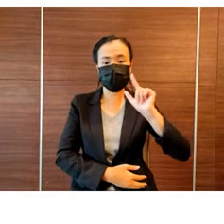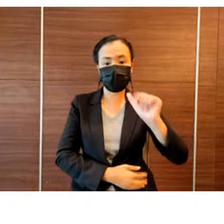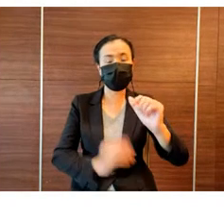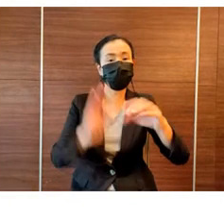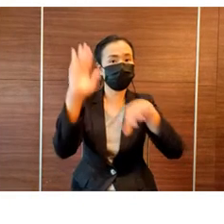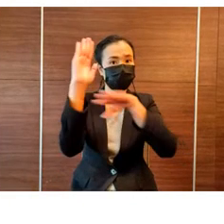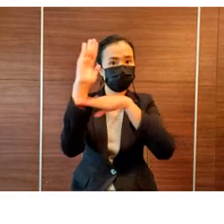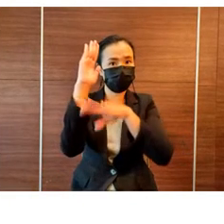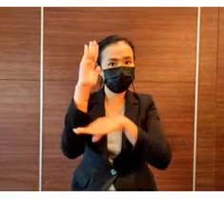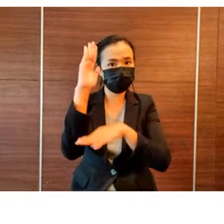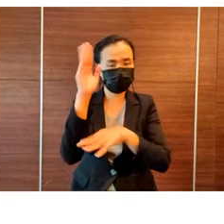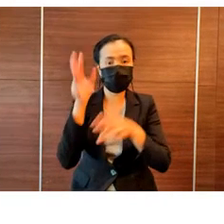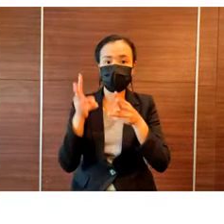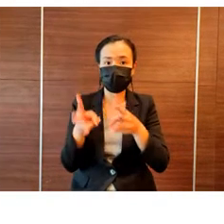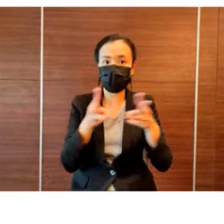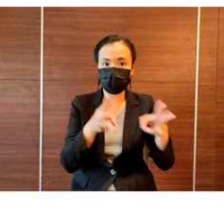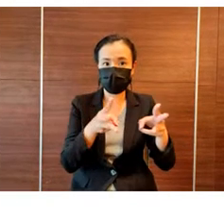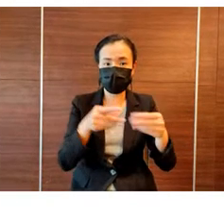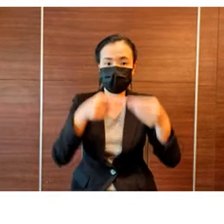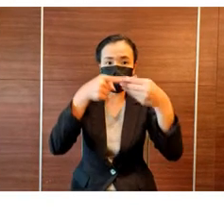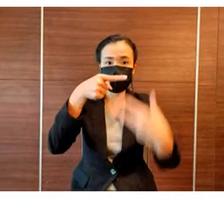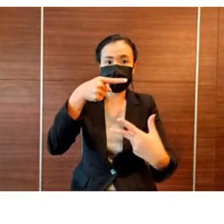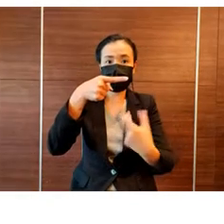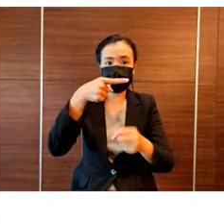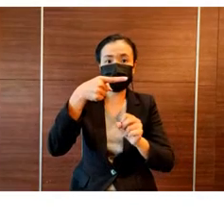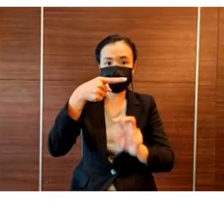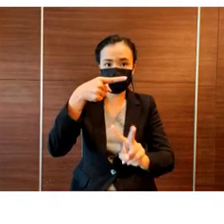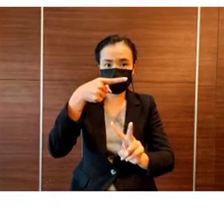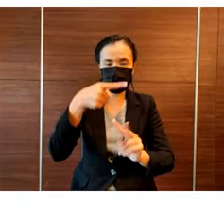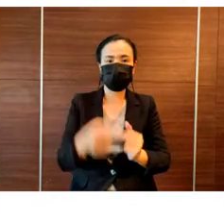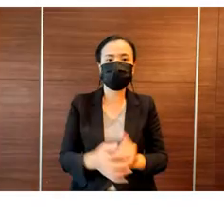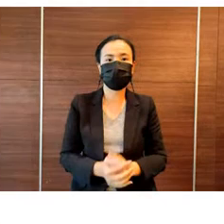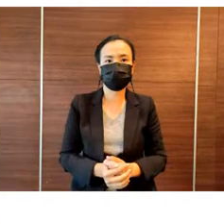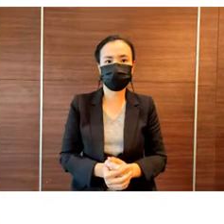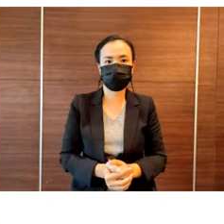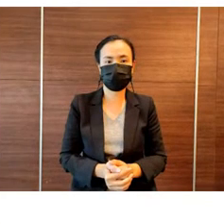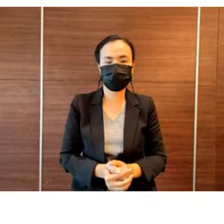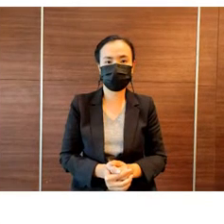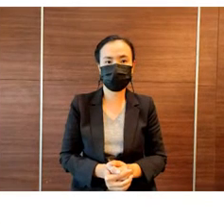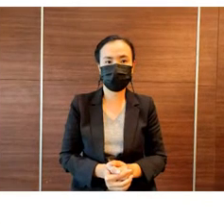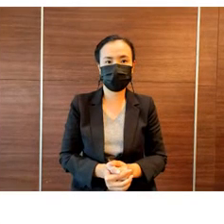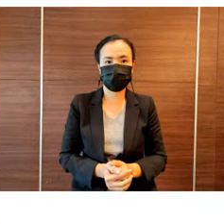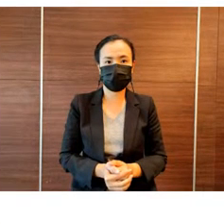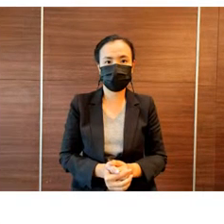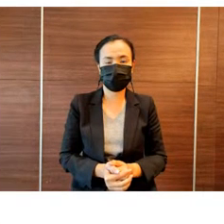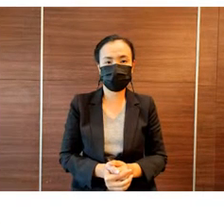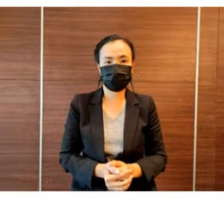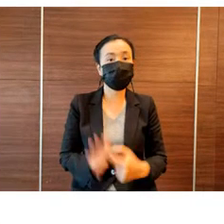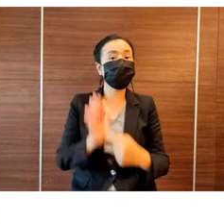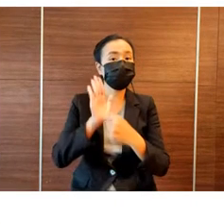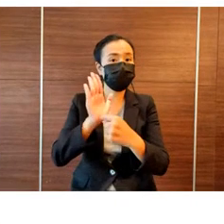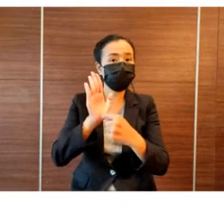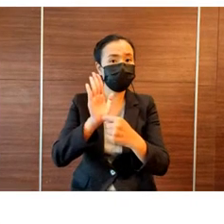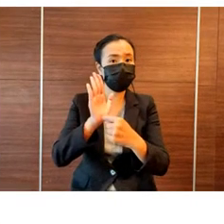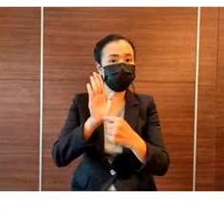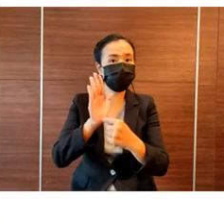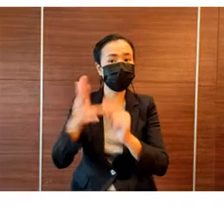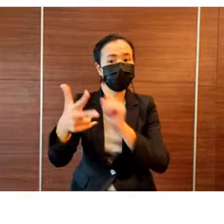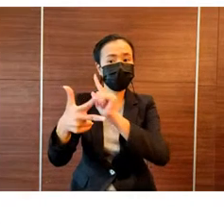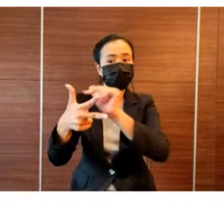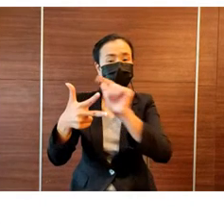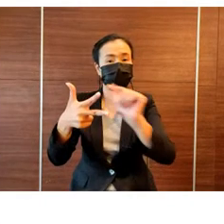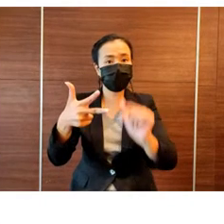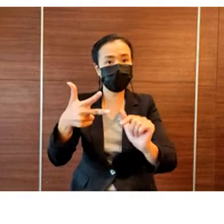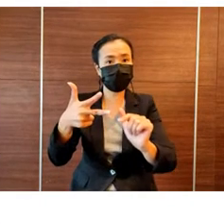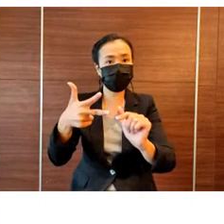วนการวิธีการนะครับ12ประการซึ่งเขาก็จะมีการเช่น3 หลักประ